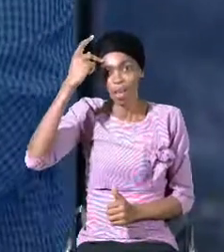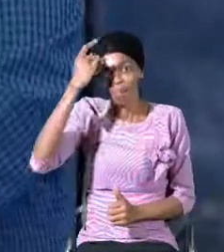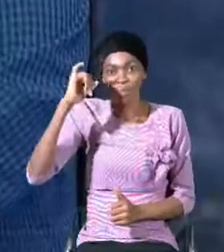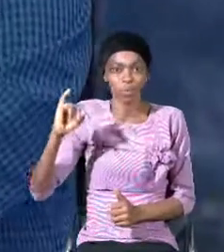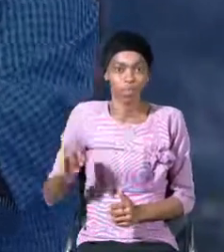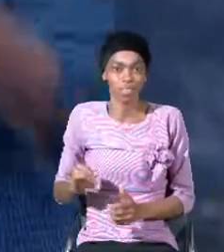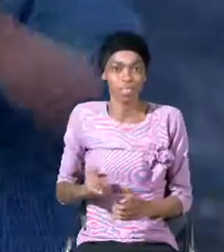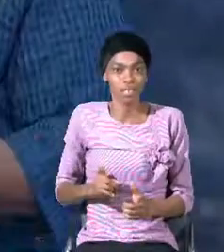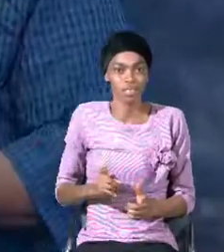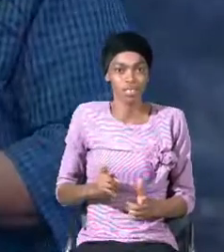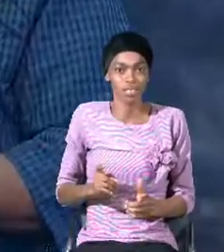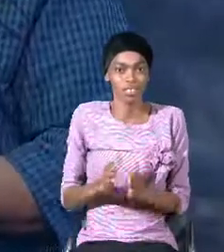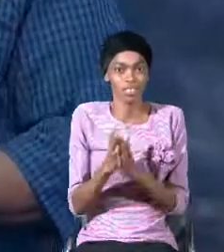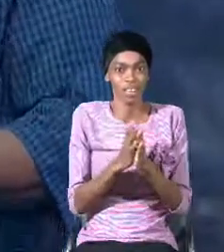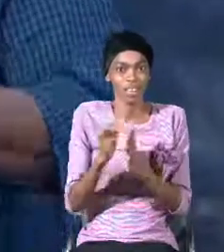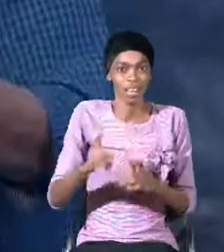une vie